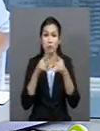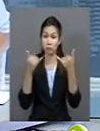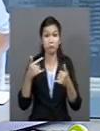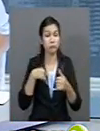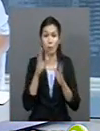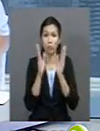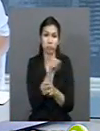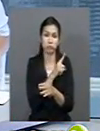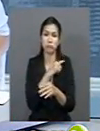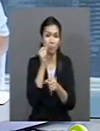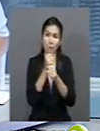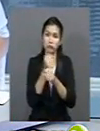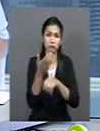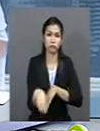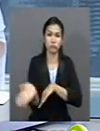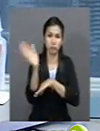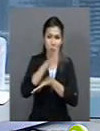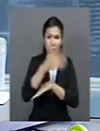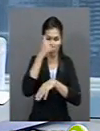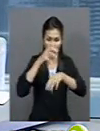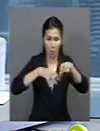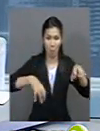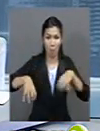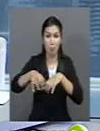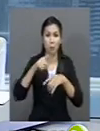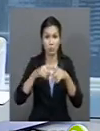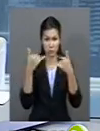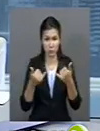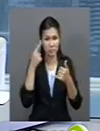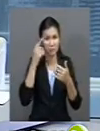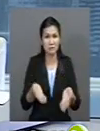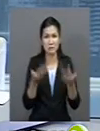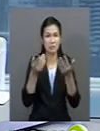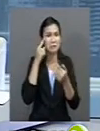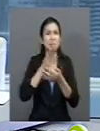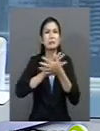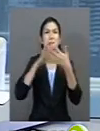ย่างเต็มที่ฮะทั้งวันเพราะว่าต้อง19แห่งนะฮะก็เห็นบอกว่าตอนนี้ยังรื้อถอนกันไม่เสร็จบางส่วนก็มีเหมือนกัน